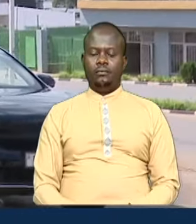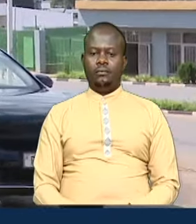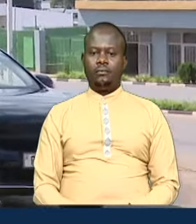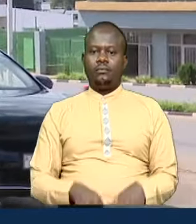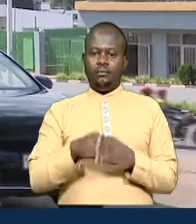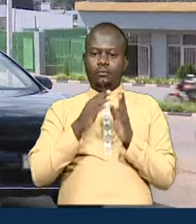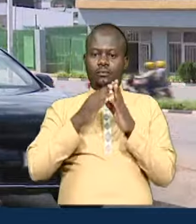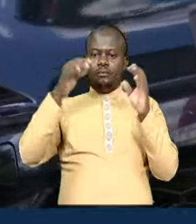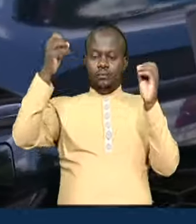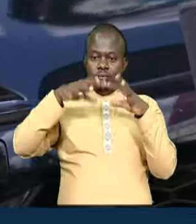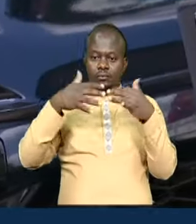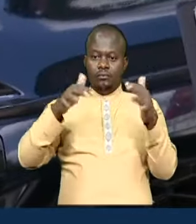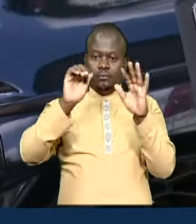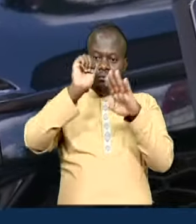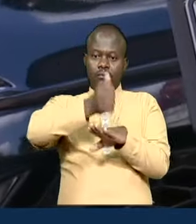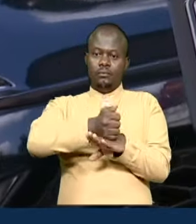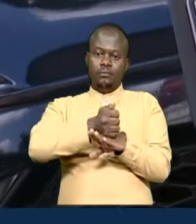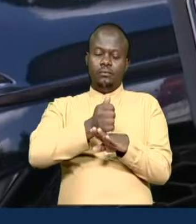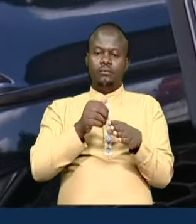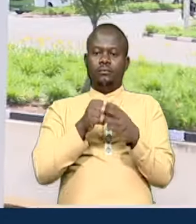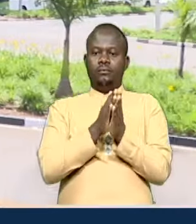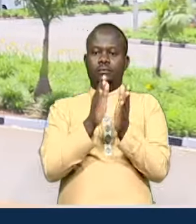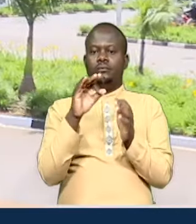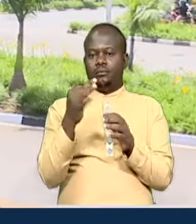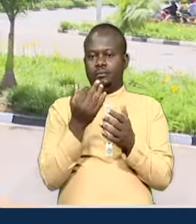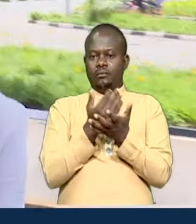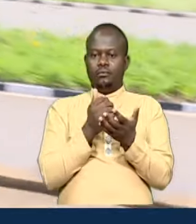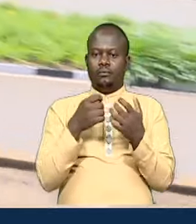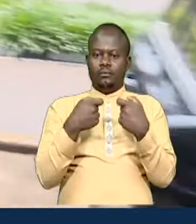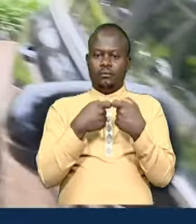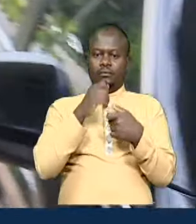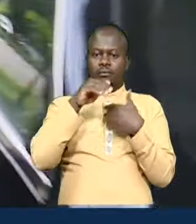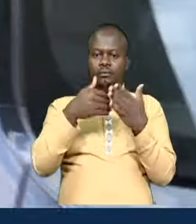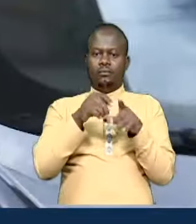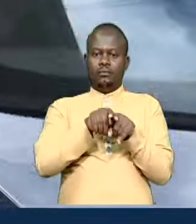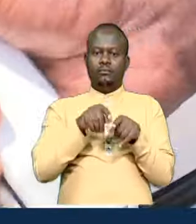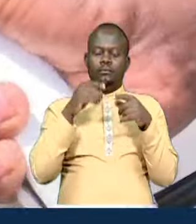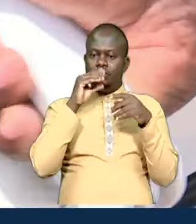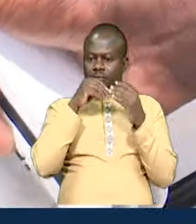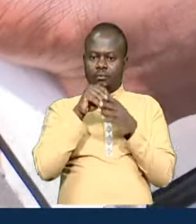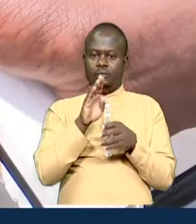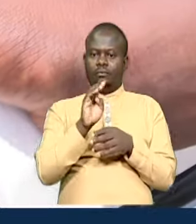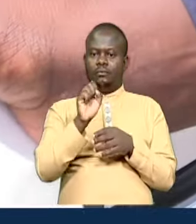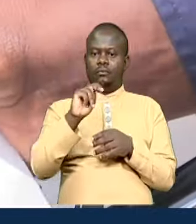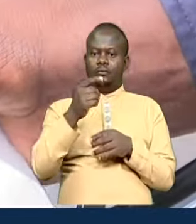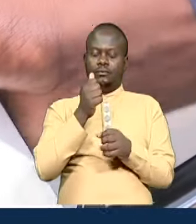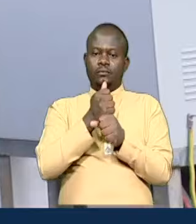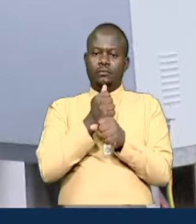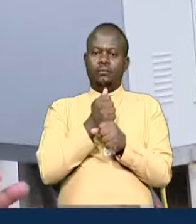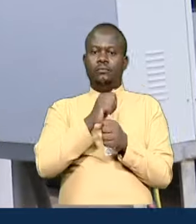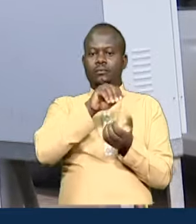Mu mujyi wa Kigali hamaze gushyirwa sitasiyo rusange eshatu zifasha gusharija imodoka zose, nk'uko bivugwa na Bisenga Patrick ukorera ikigo Preve